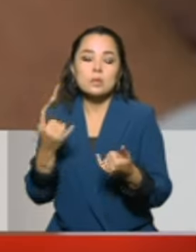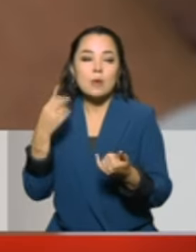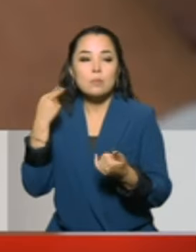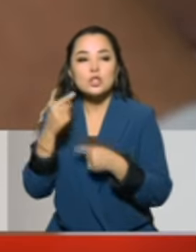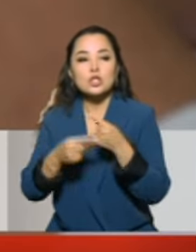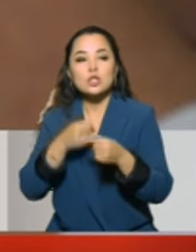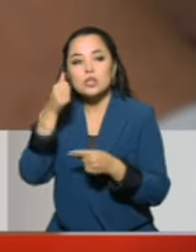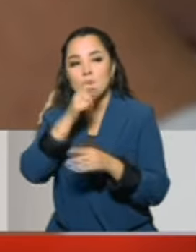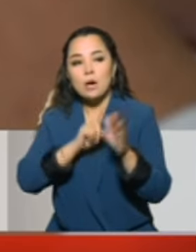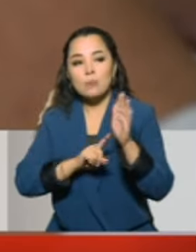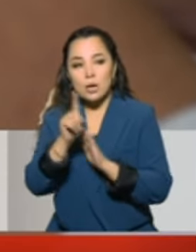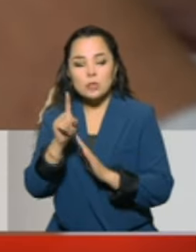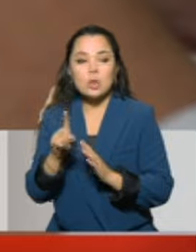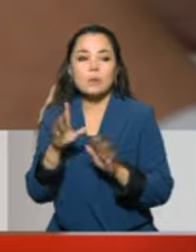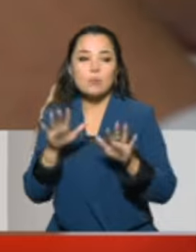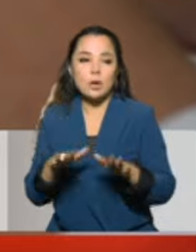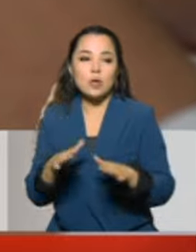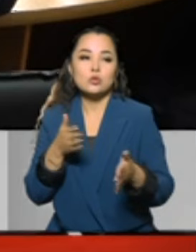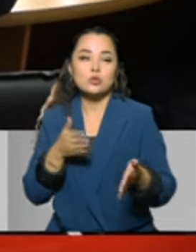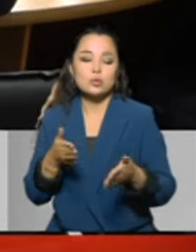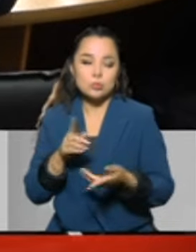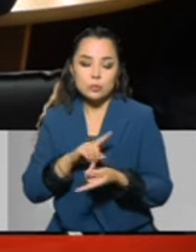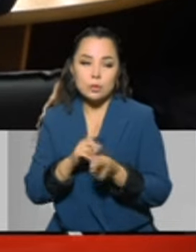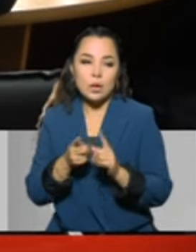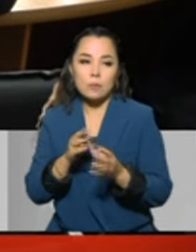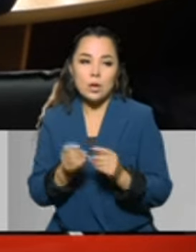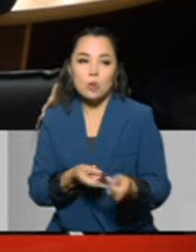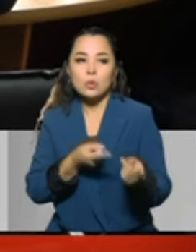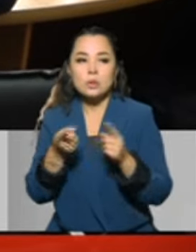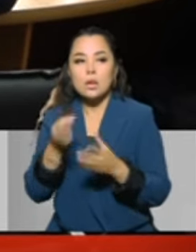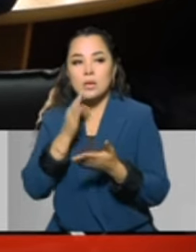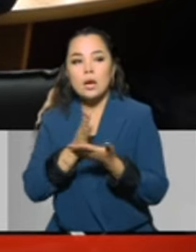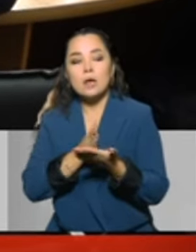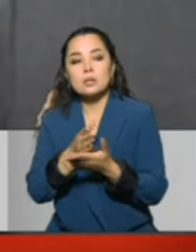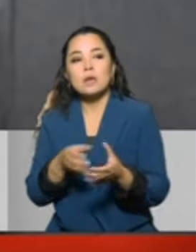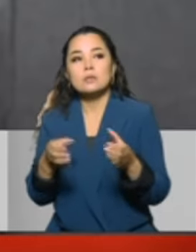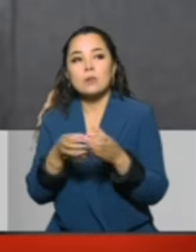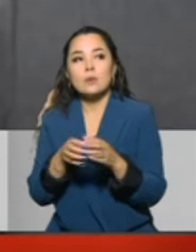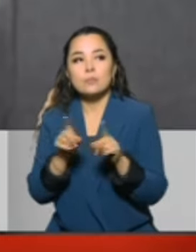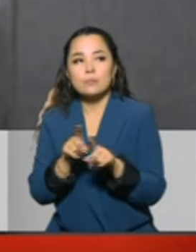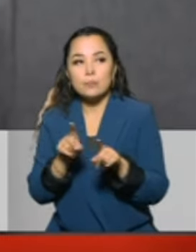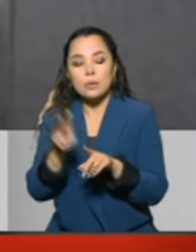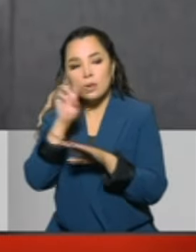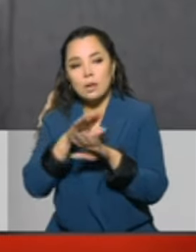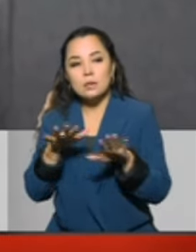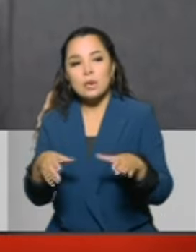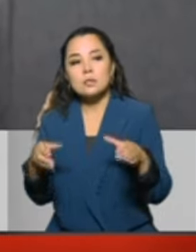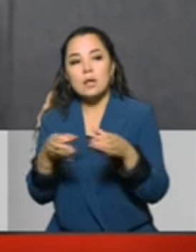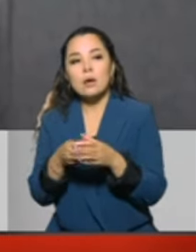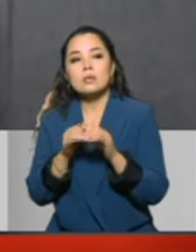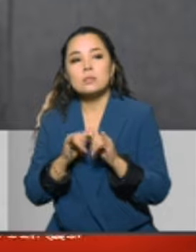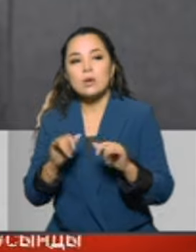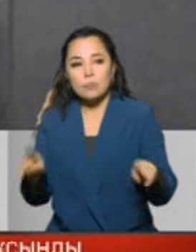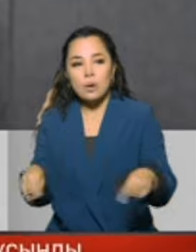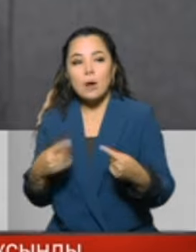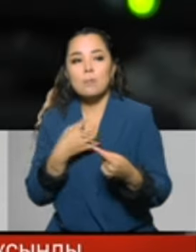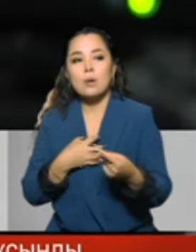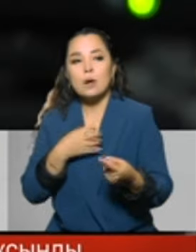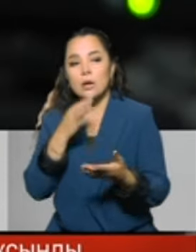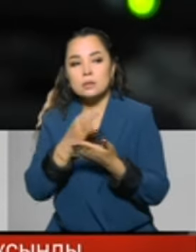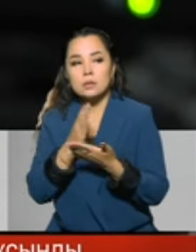келер жылдан бастап жаңа жүйеге бір жола көшетімізді мәлімдеді. Саясаттанушылар бұл шешімді елді демократияландыру бағытындағы